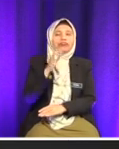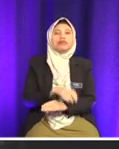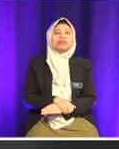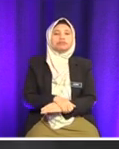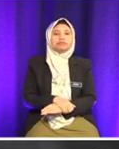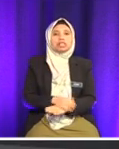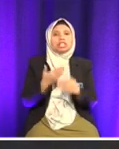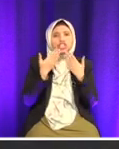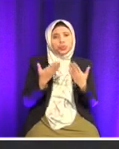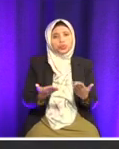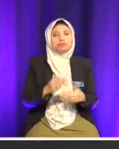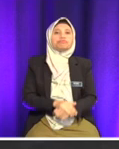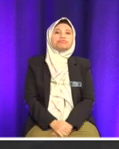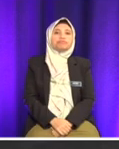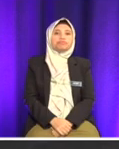Farah